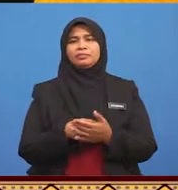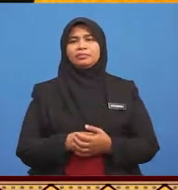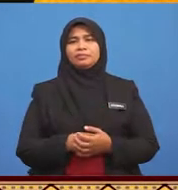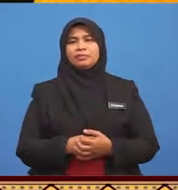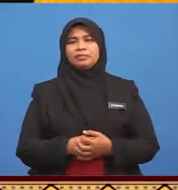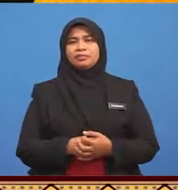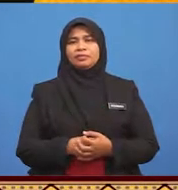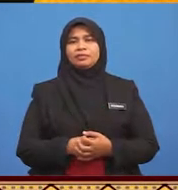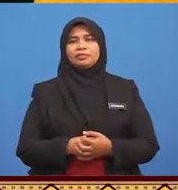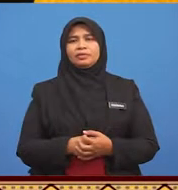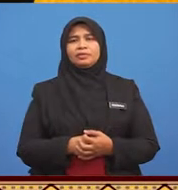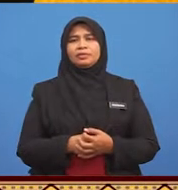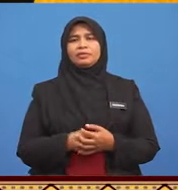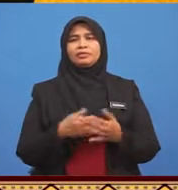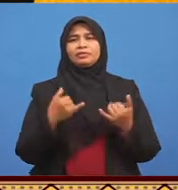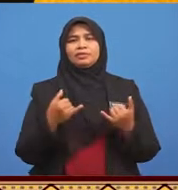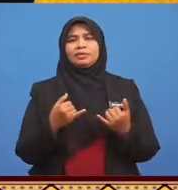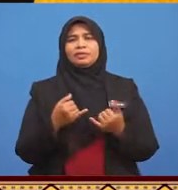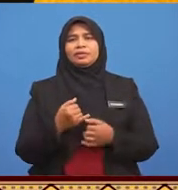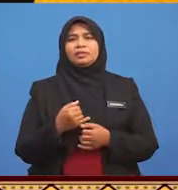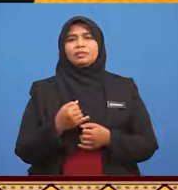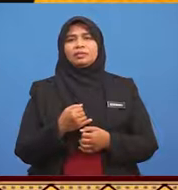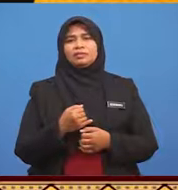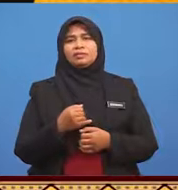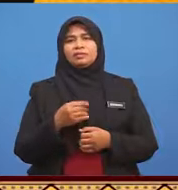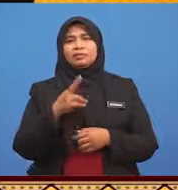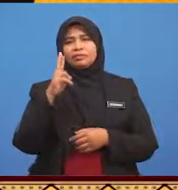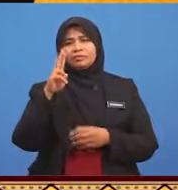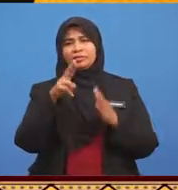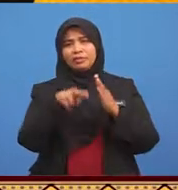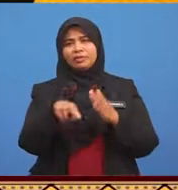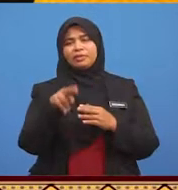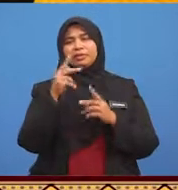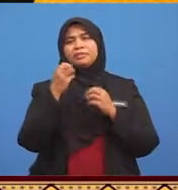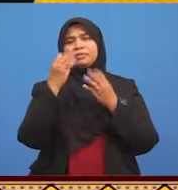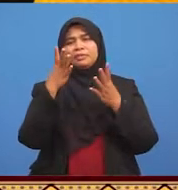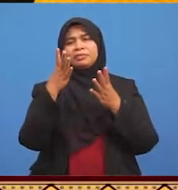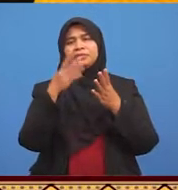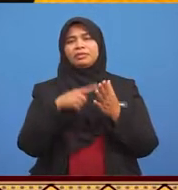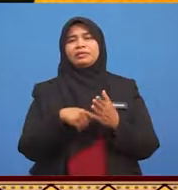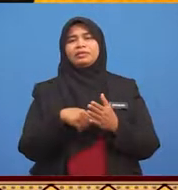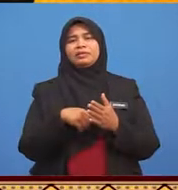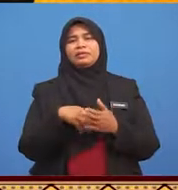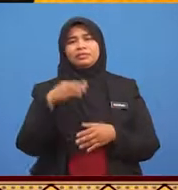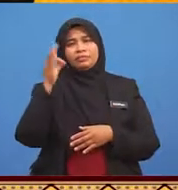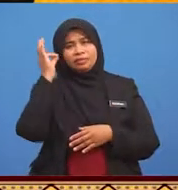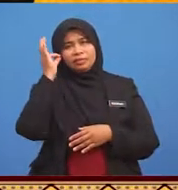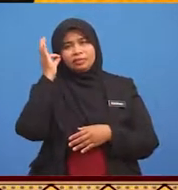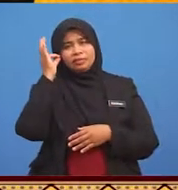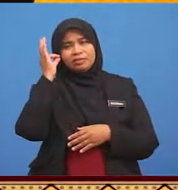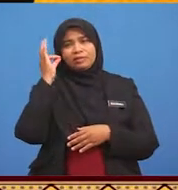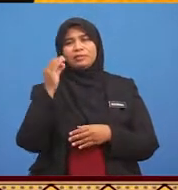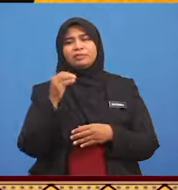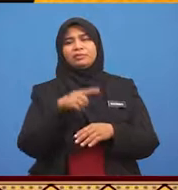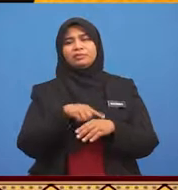sudah dilakukan. Sekarang rakaat keberapa ya? Ada pula kadang-kadang